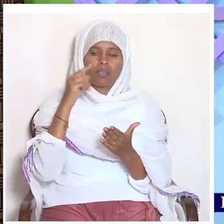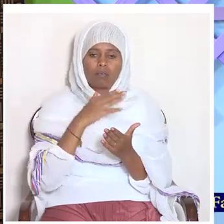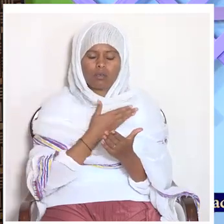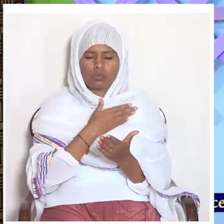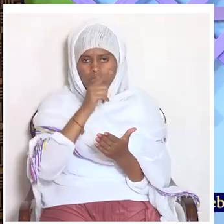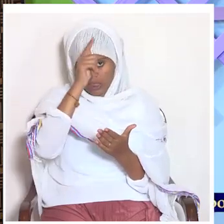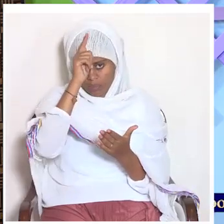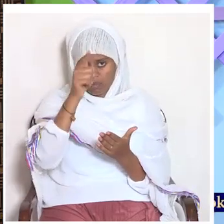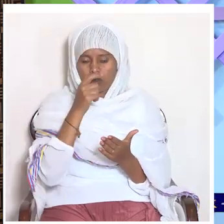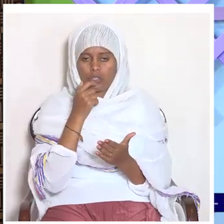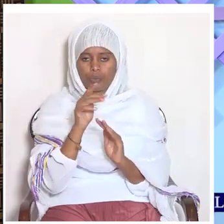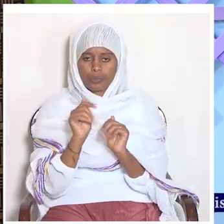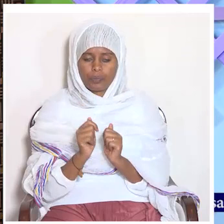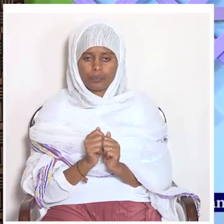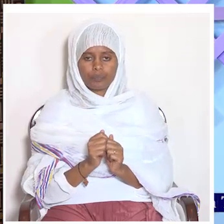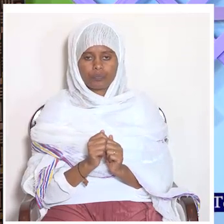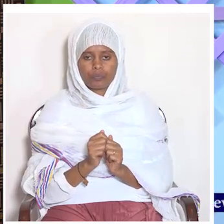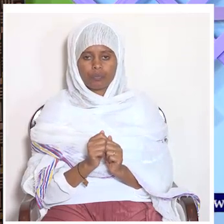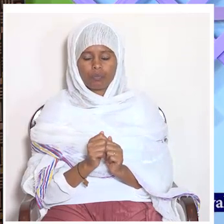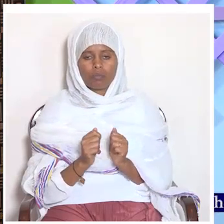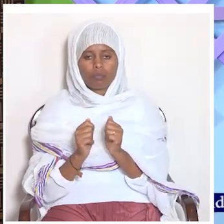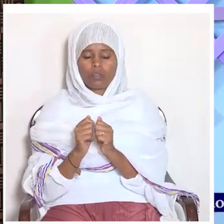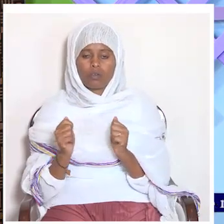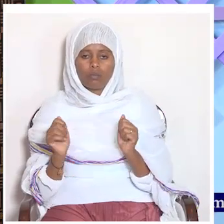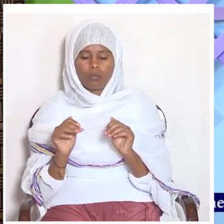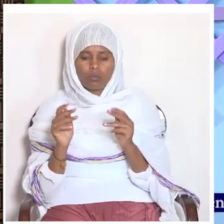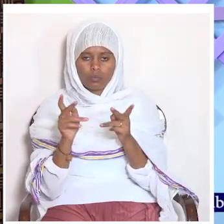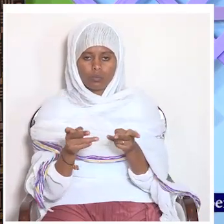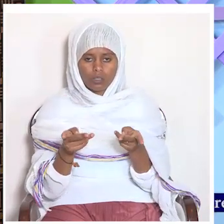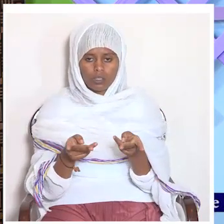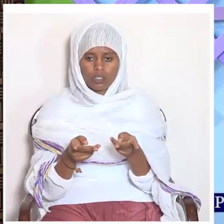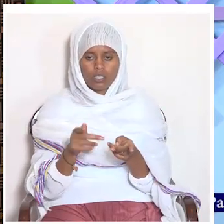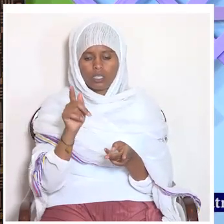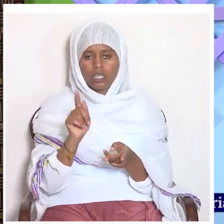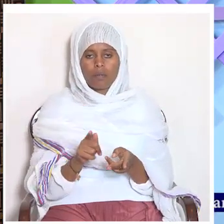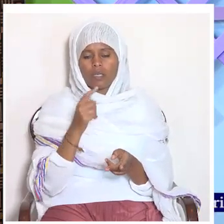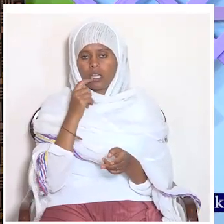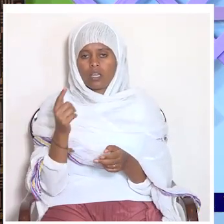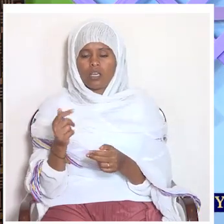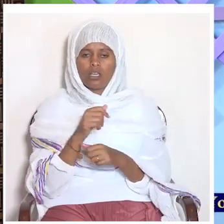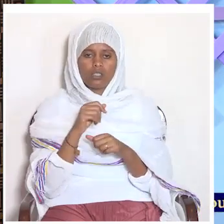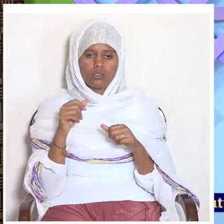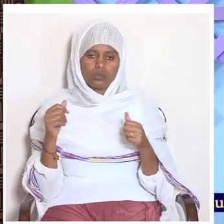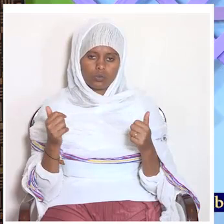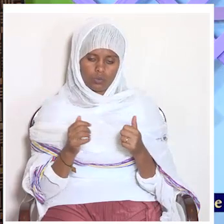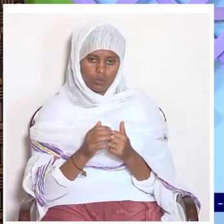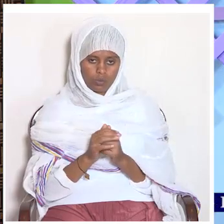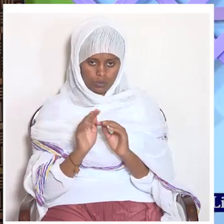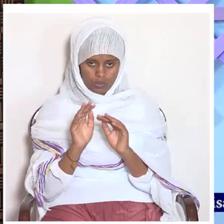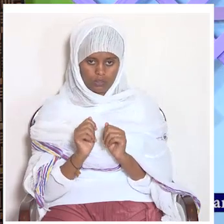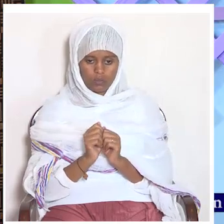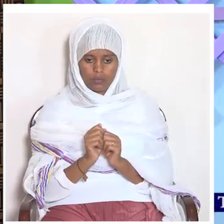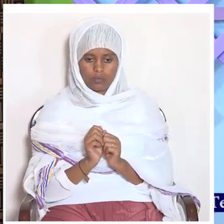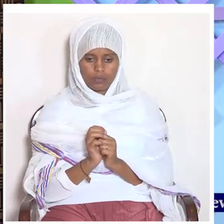ክርስቶስ ብዙሕ ትንቢት ተናጊሩ እዩ እሞ በዚ ከዓ ነቢይ ኢልና